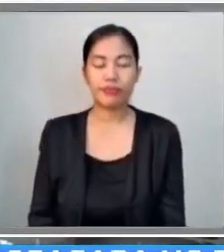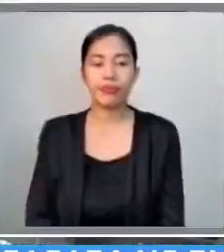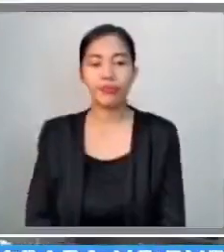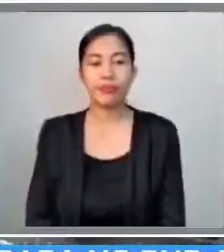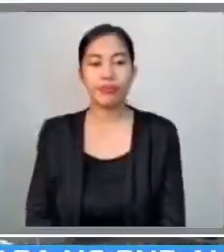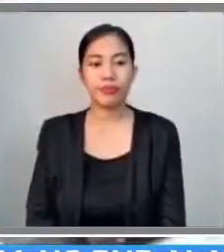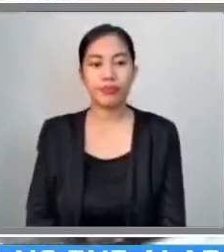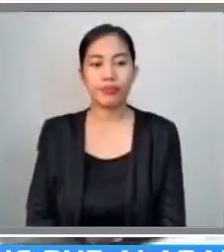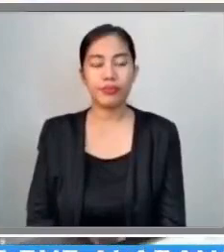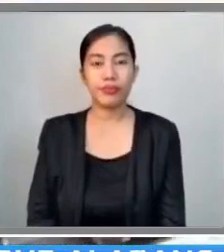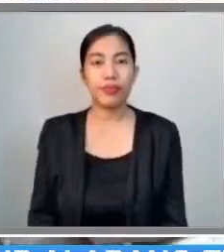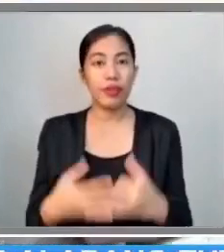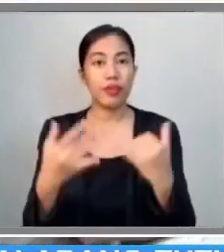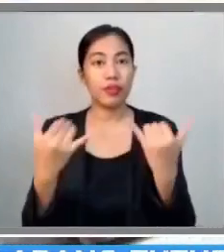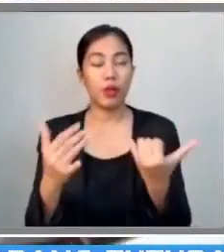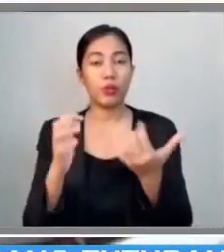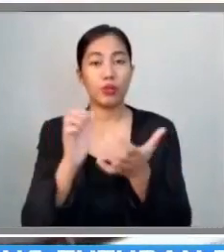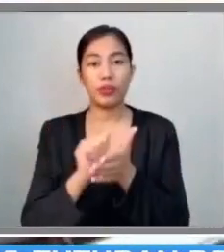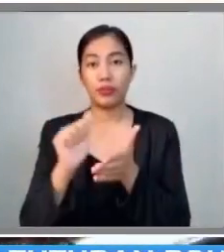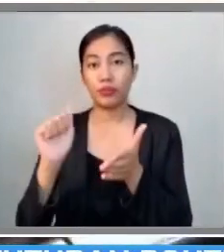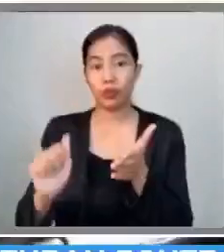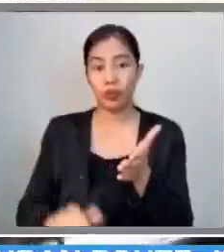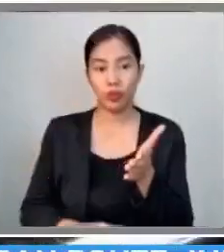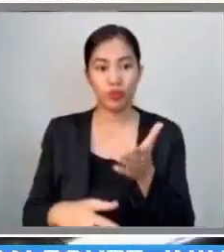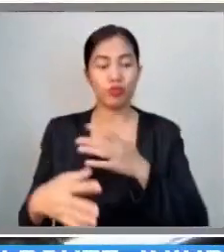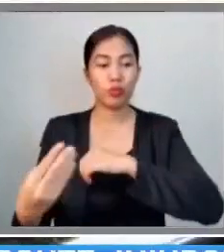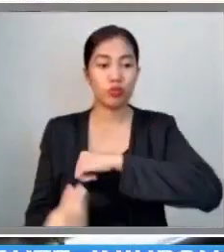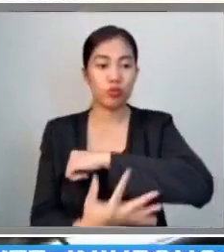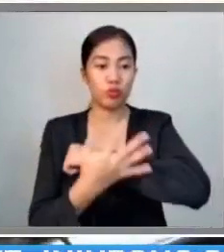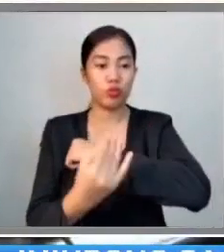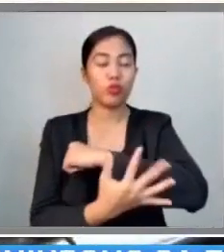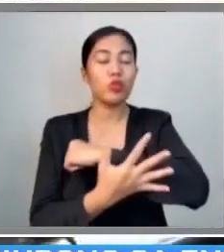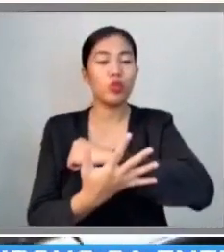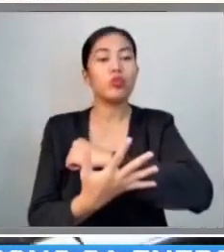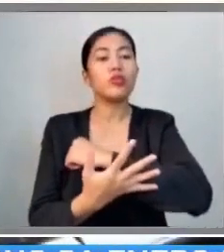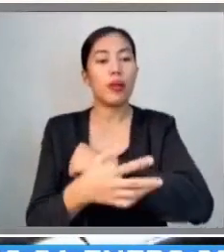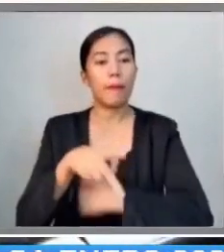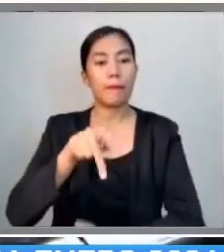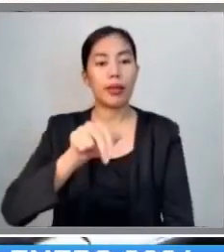Tide Bulletin ng BFAR ang coastal water ng Panay sa Capiz.